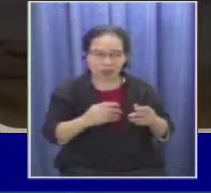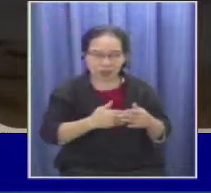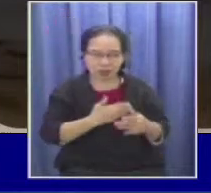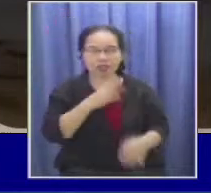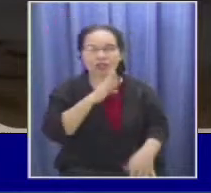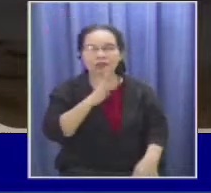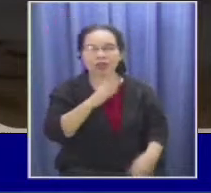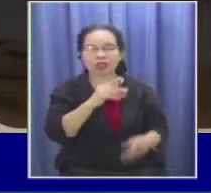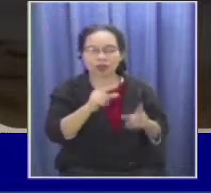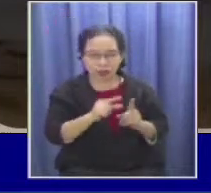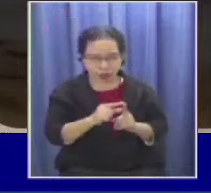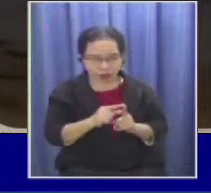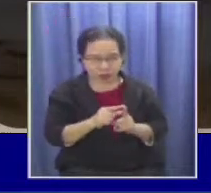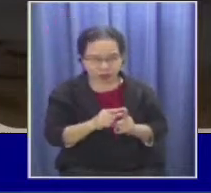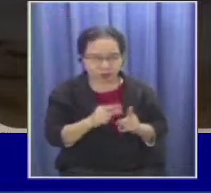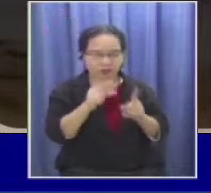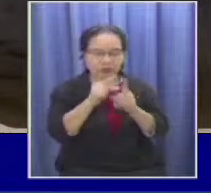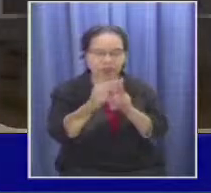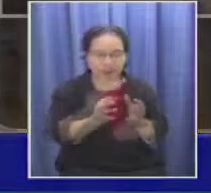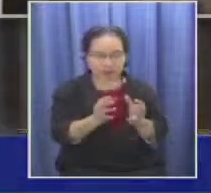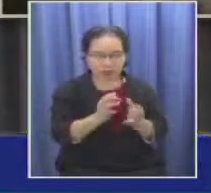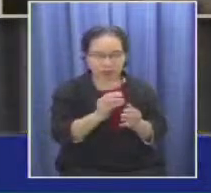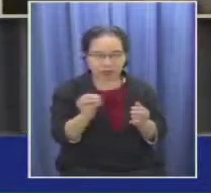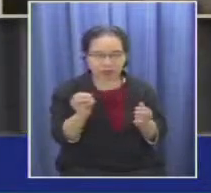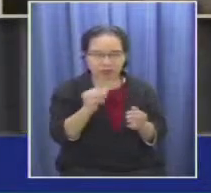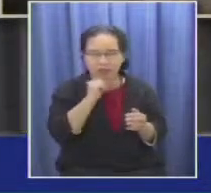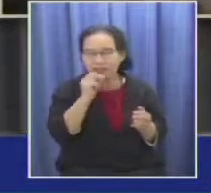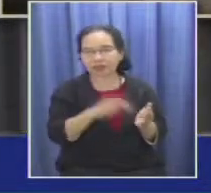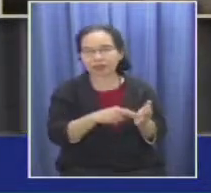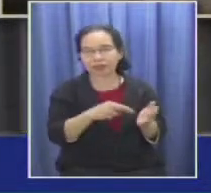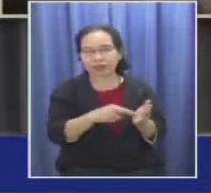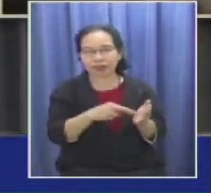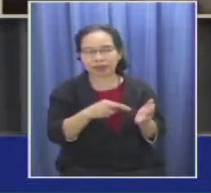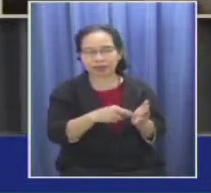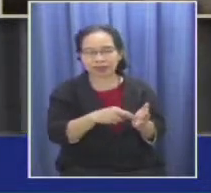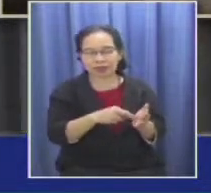ansa na wobɛka asɛm no mpo kɛkɛ no na Onyankopɔn te aseɛ